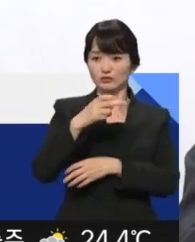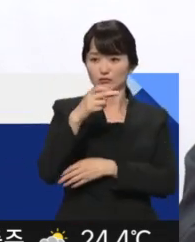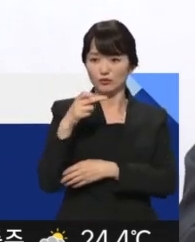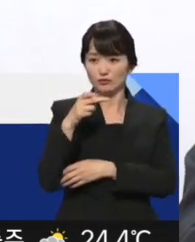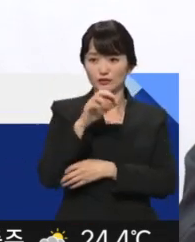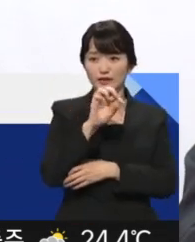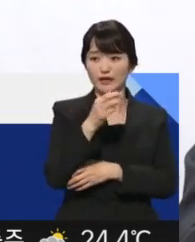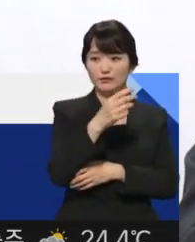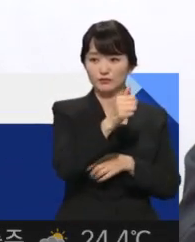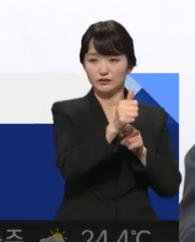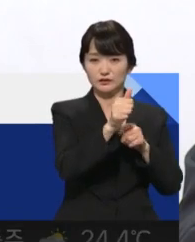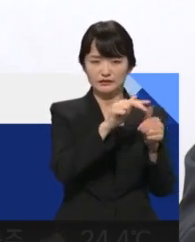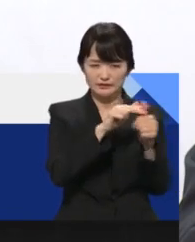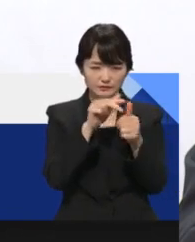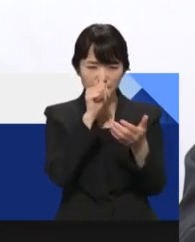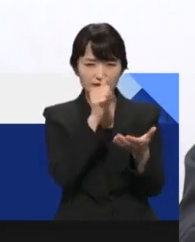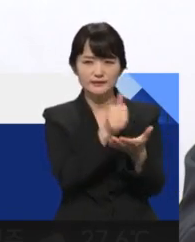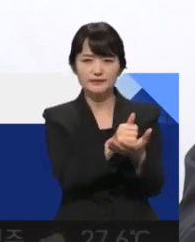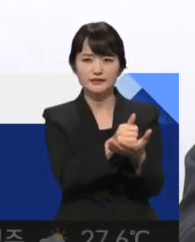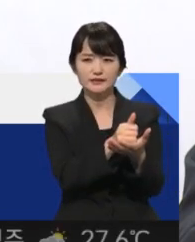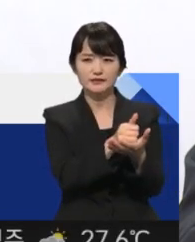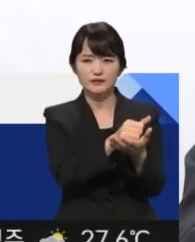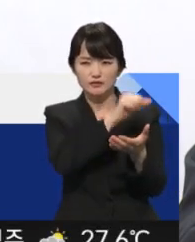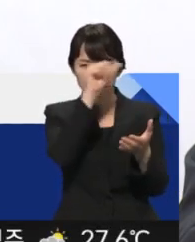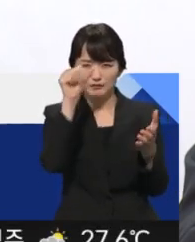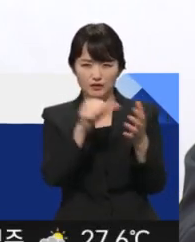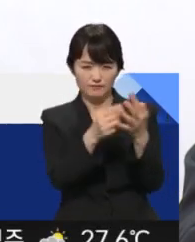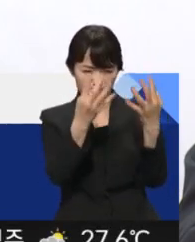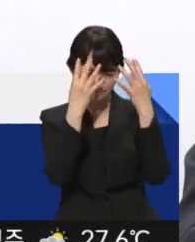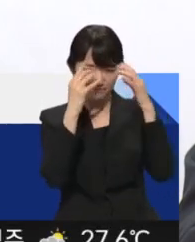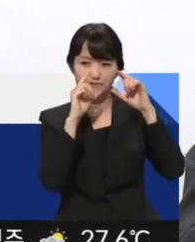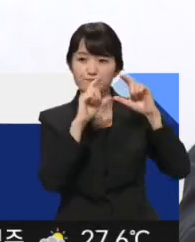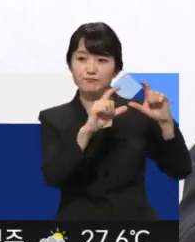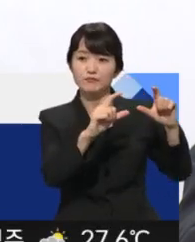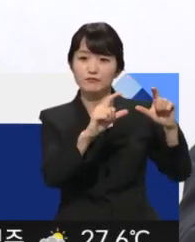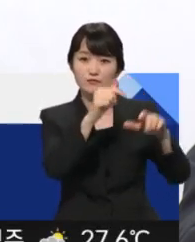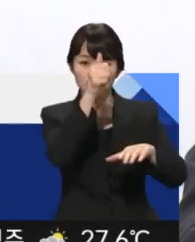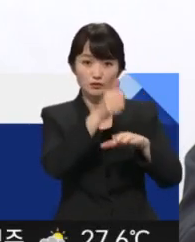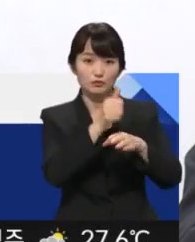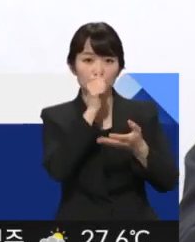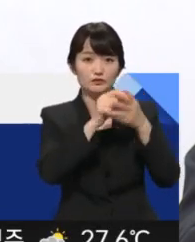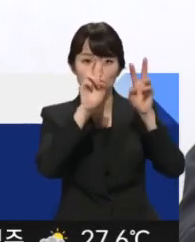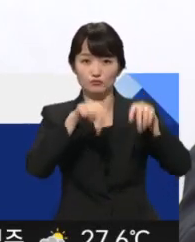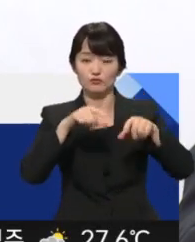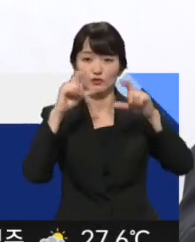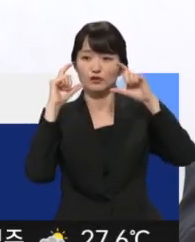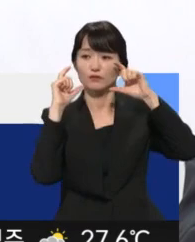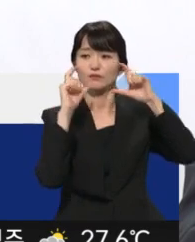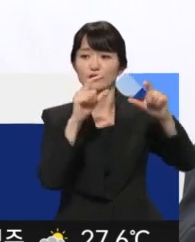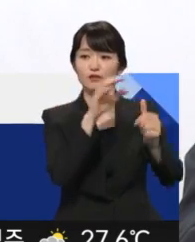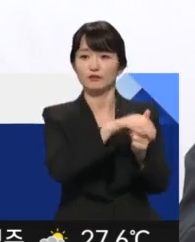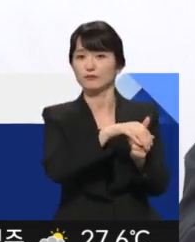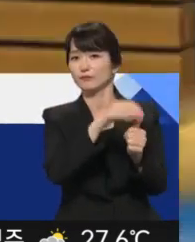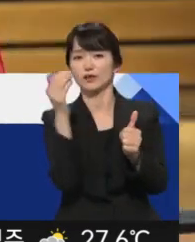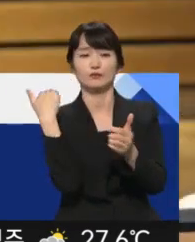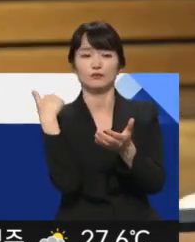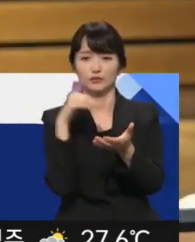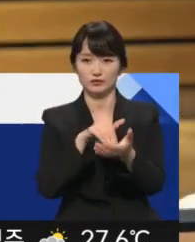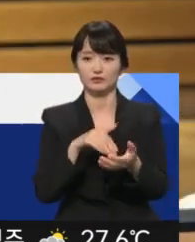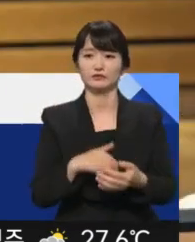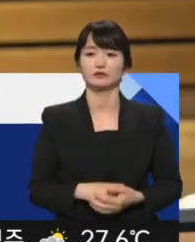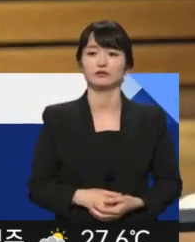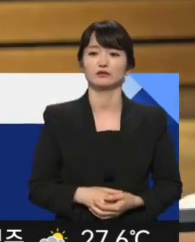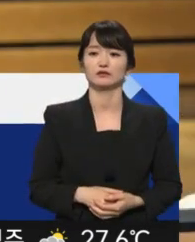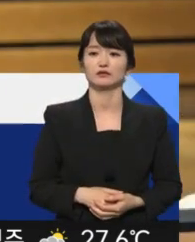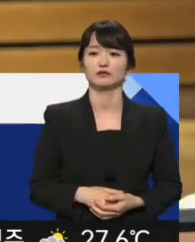드레피시는 스파이 혐의로 종신형을 선고받았다가 결국 무죄가 확정되어 사면 복권되었습니다. 조국